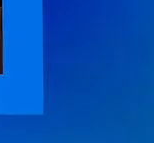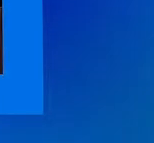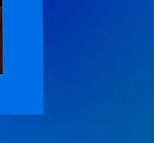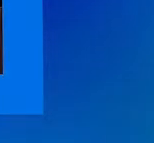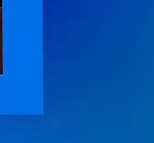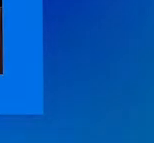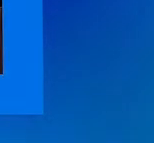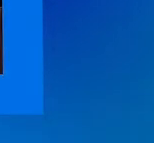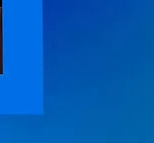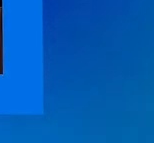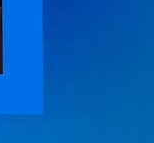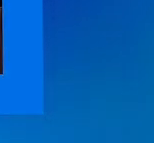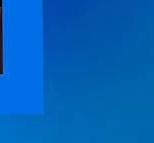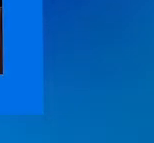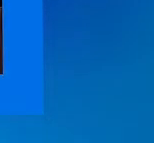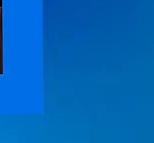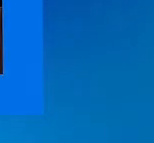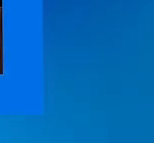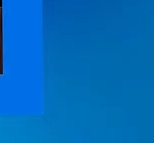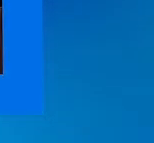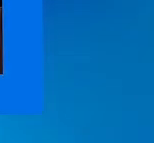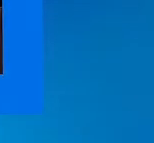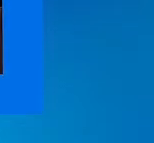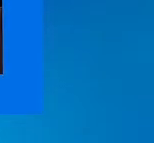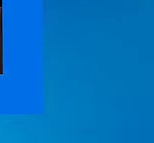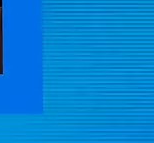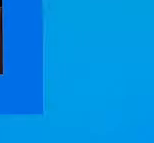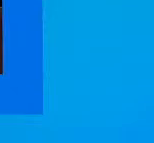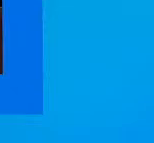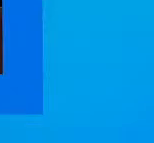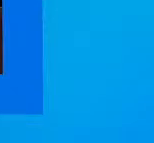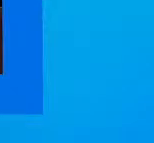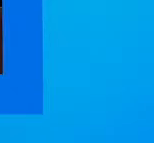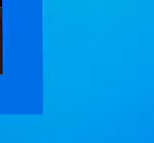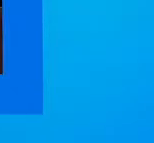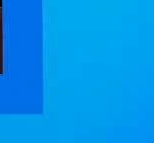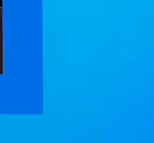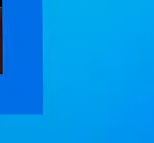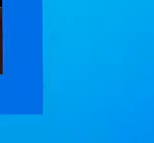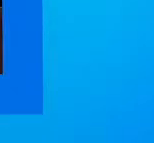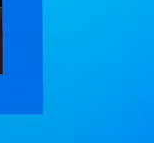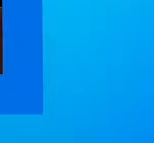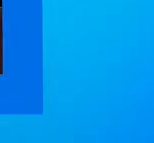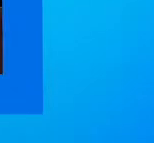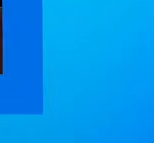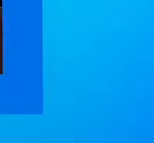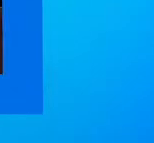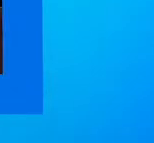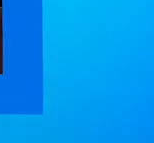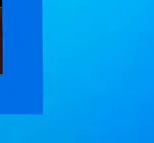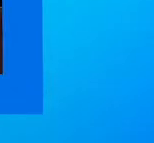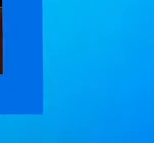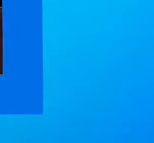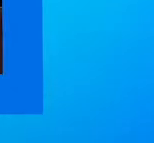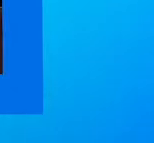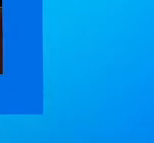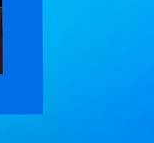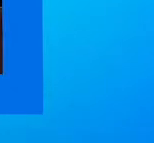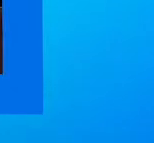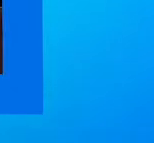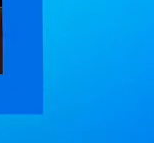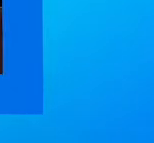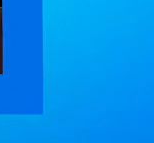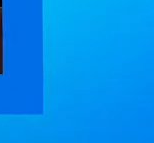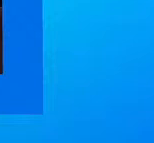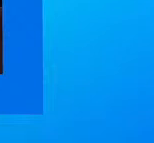et immédiatement que le serviteur de Dieu est monté sur l'hôtel immédiatement Dieu a dit change le message que